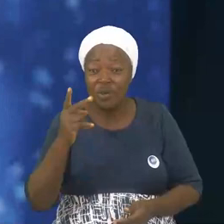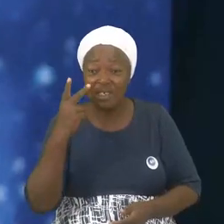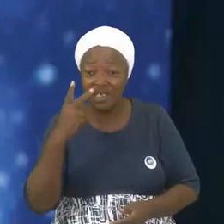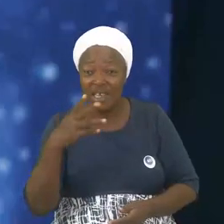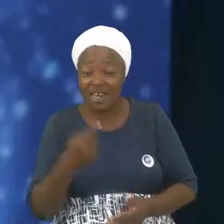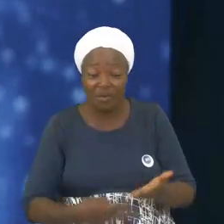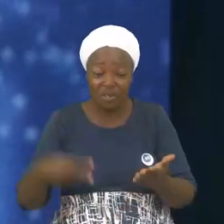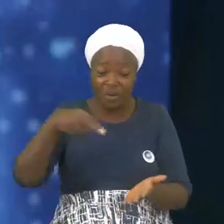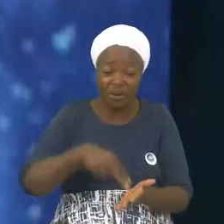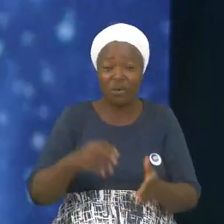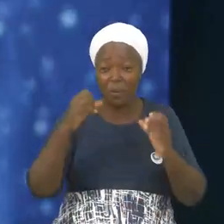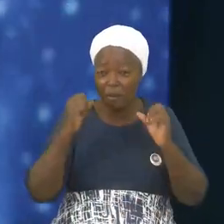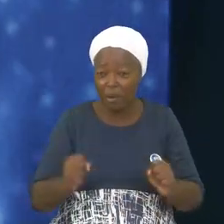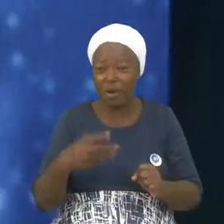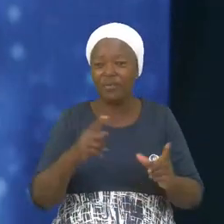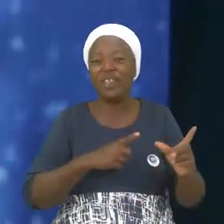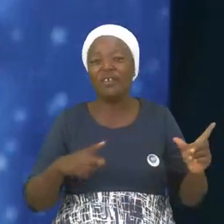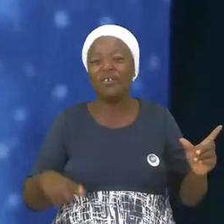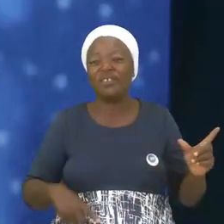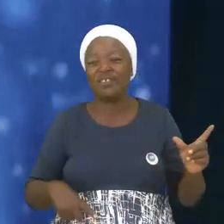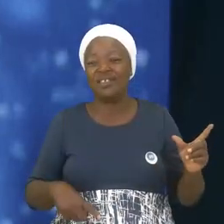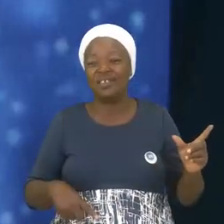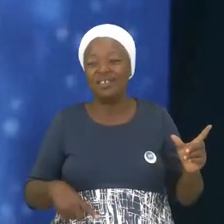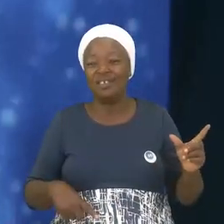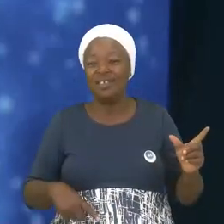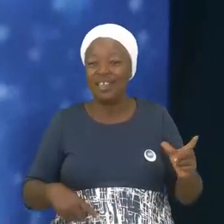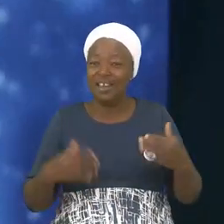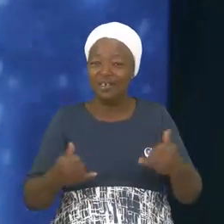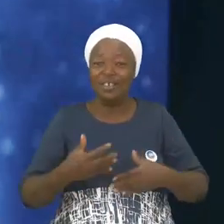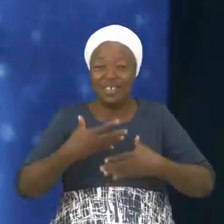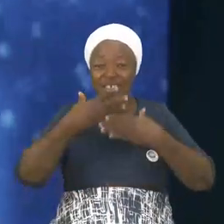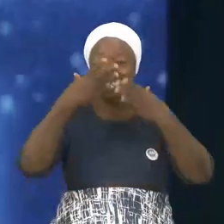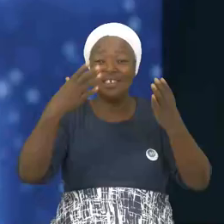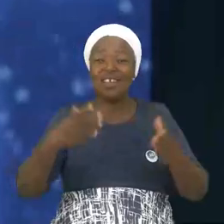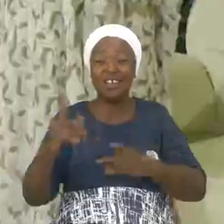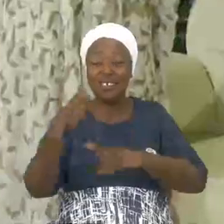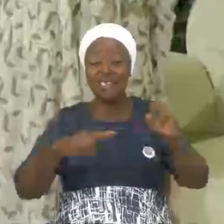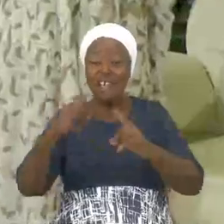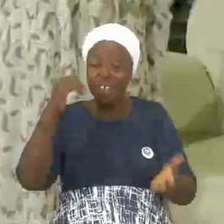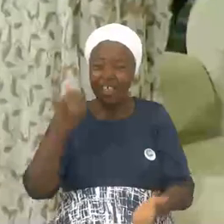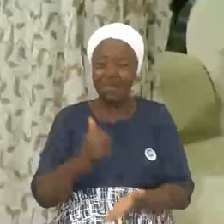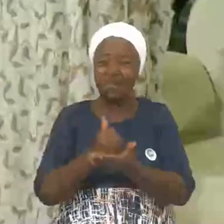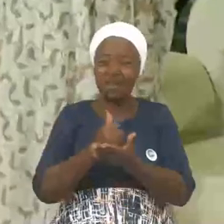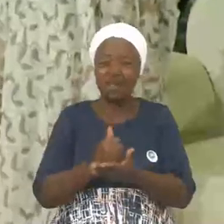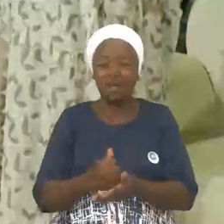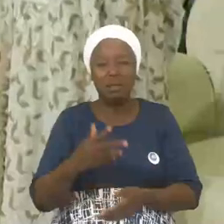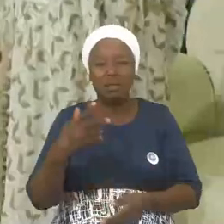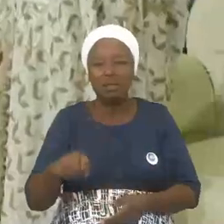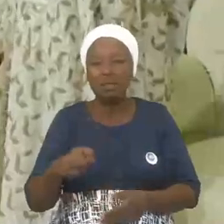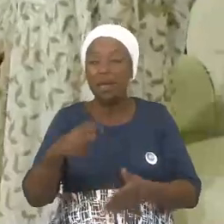Si tu crois, tu verras la puissance de résurrection du Seigneur. Quelqu'un